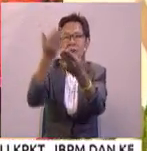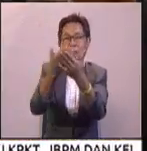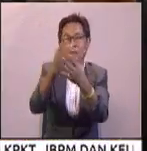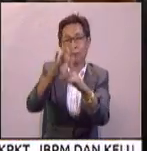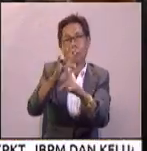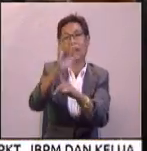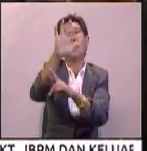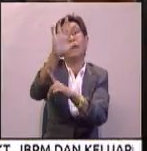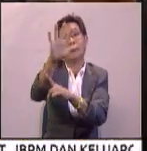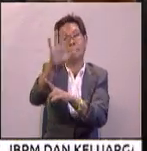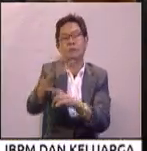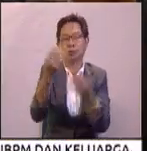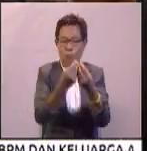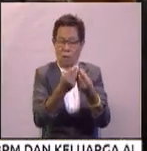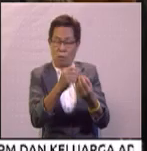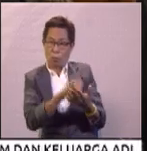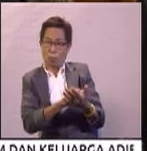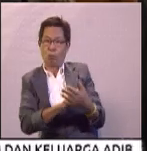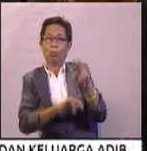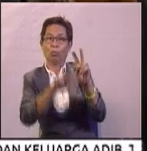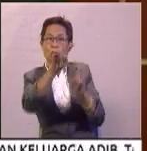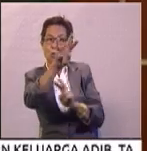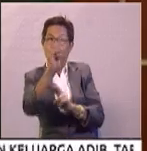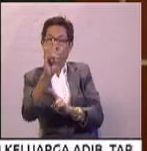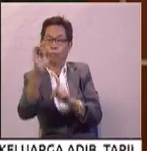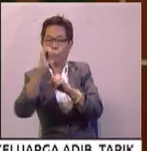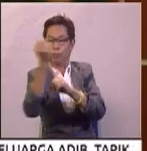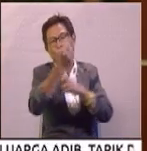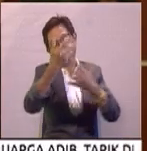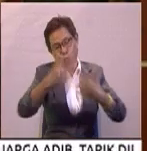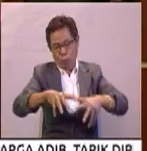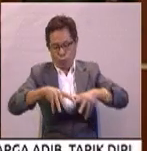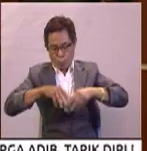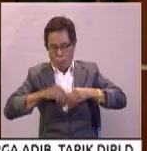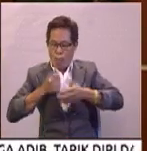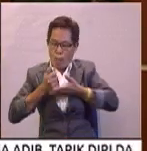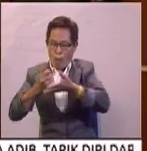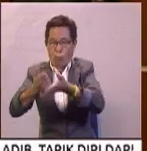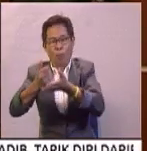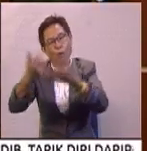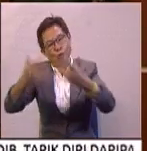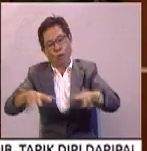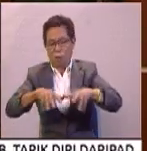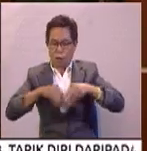Mei tahun ini. Daripada jumlah itu, sebanyak 27 persatuan sudah menerima bantuan.